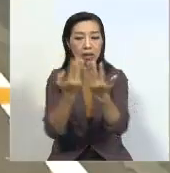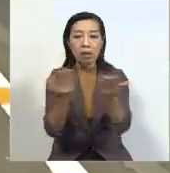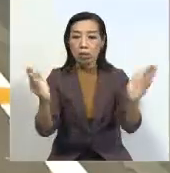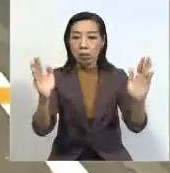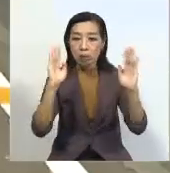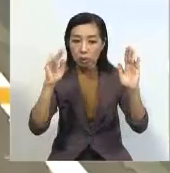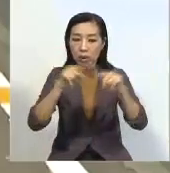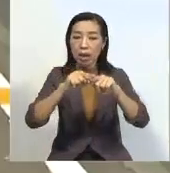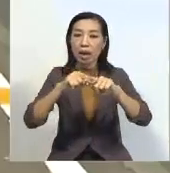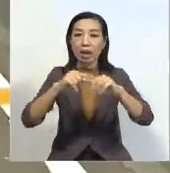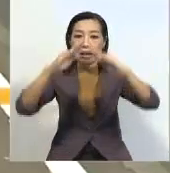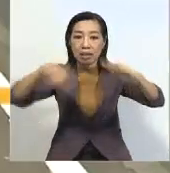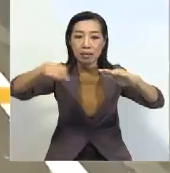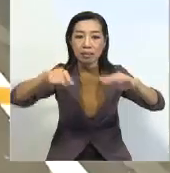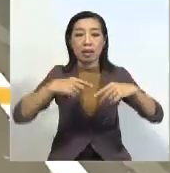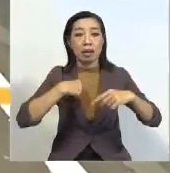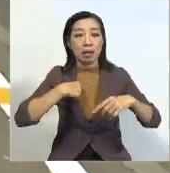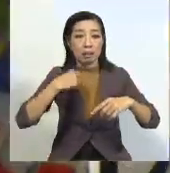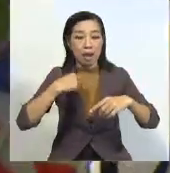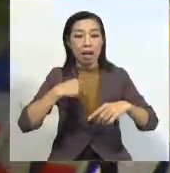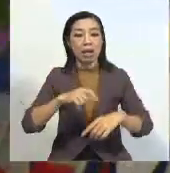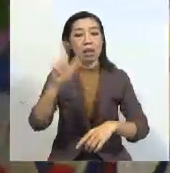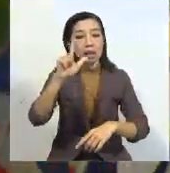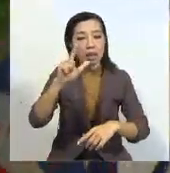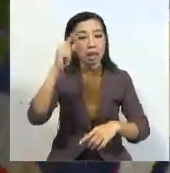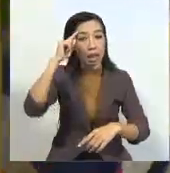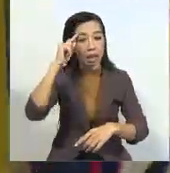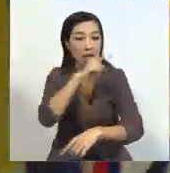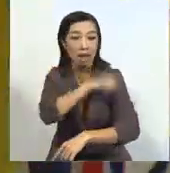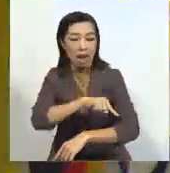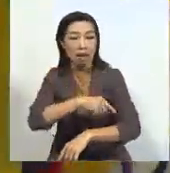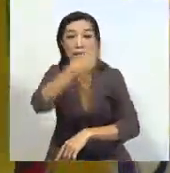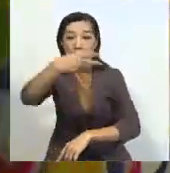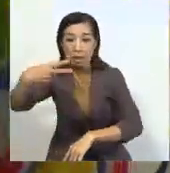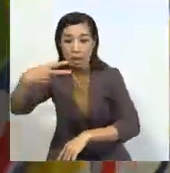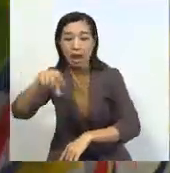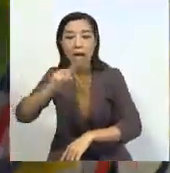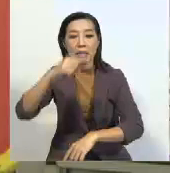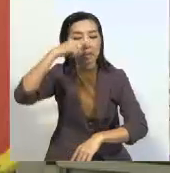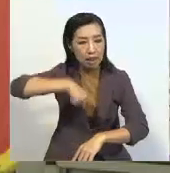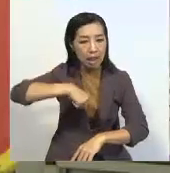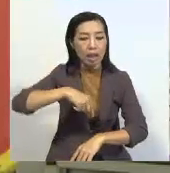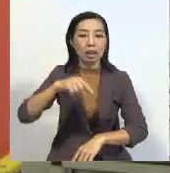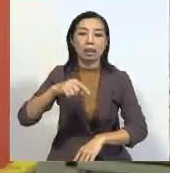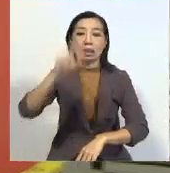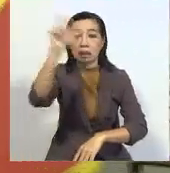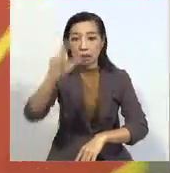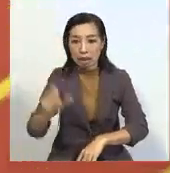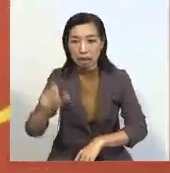วมถึงต้อนรับเป็น3ภาษาก็คือภาษาอิตาลีไทยแล้วก็ภาษาอังกฤษค่ะและได้มีการจัดทำรูปปั้นเ